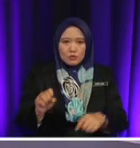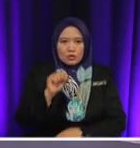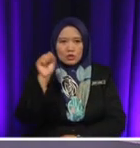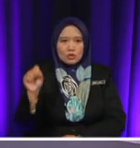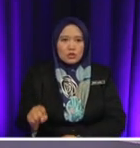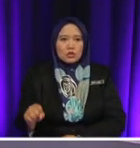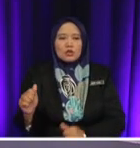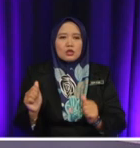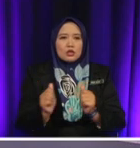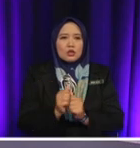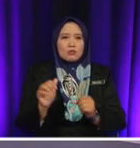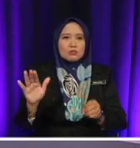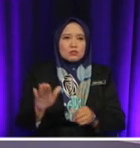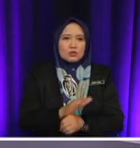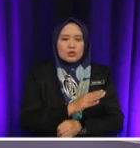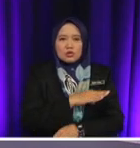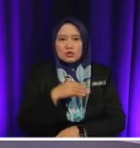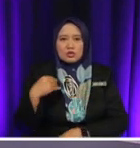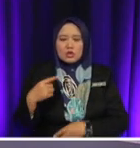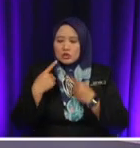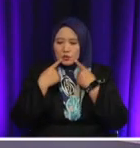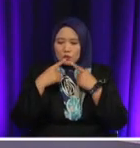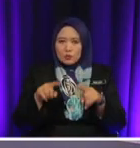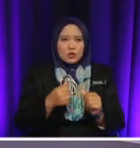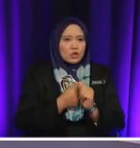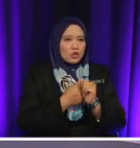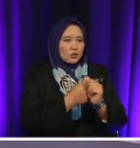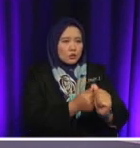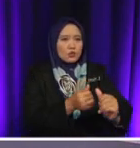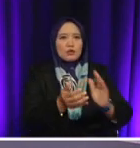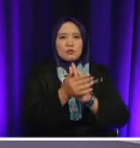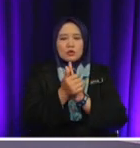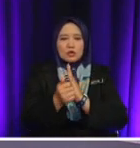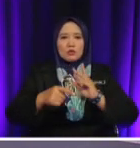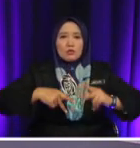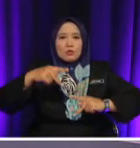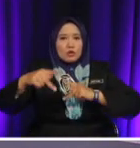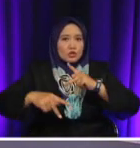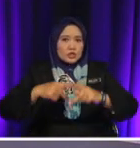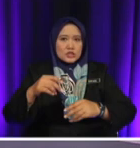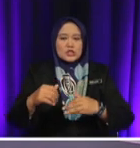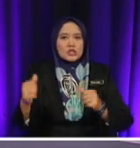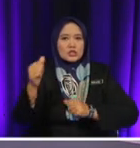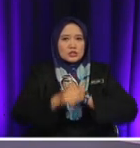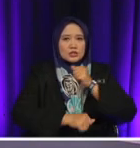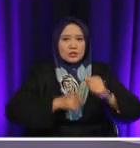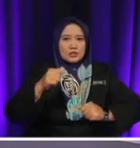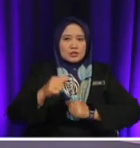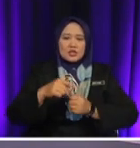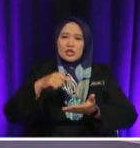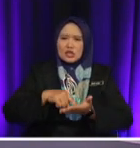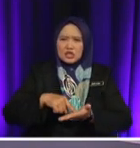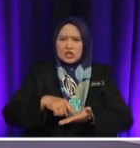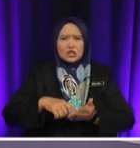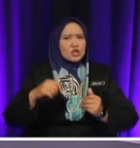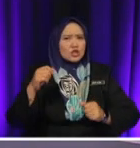soalan ini dijawab dengan jawapan yang mengikut kemahiran proses sains ker soalan ini adalah soalan wajib okey apa yang